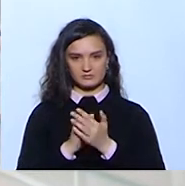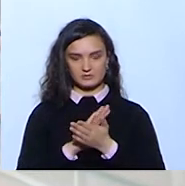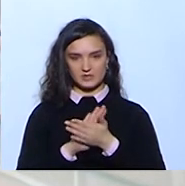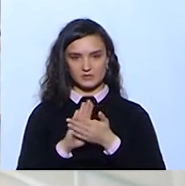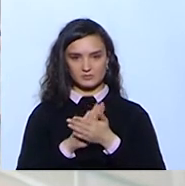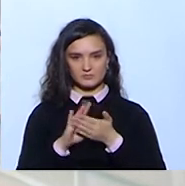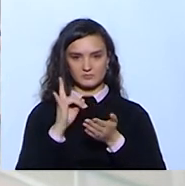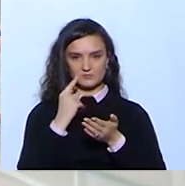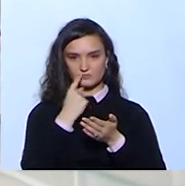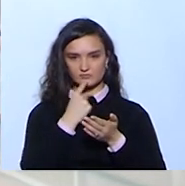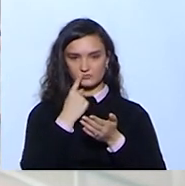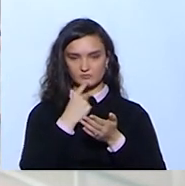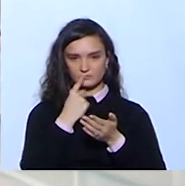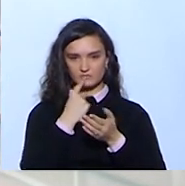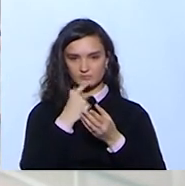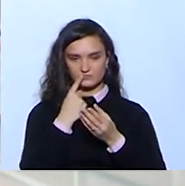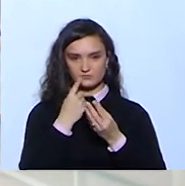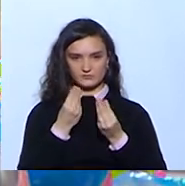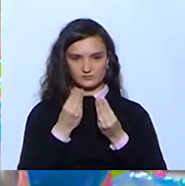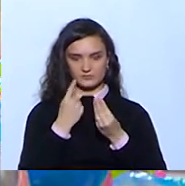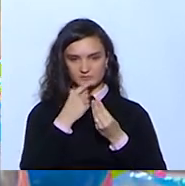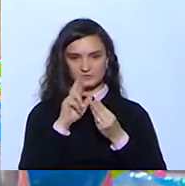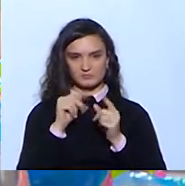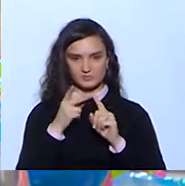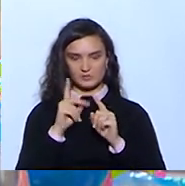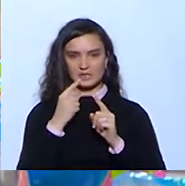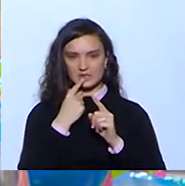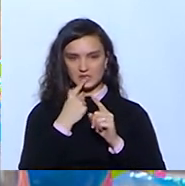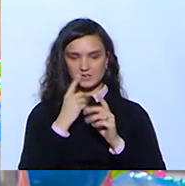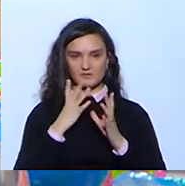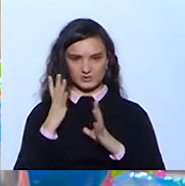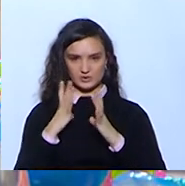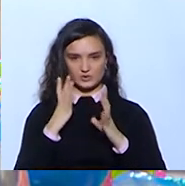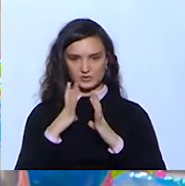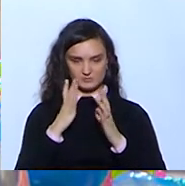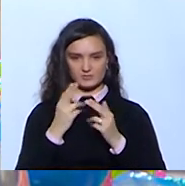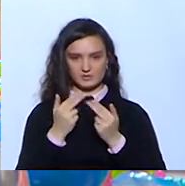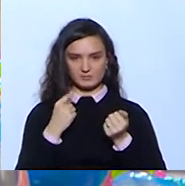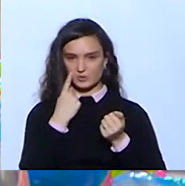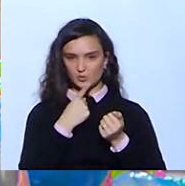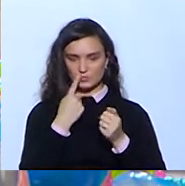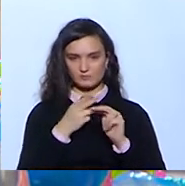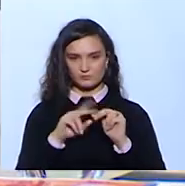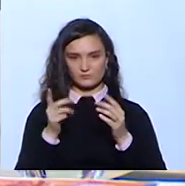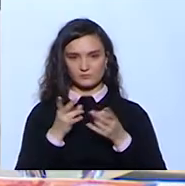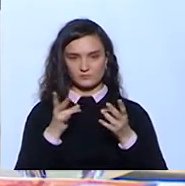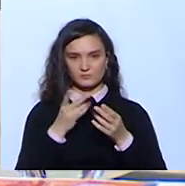გაისუფთავებს ბავშვს, დასრულ ნაწილებს და მეორე მხრივ ენას ავარჯიშებს და ენას და პირის ღრუს, იმიტომ რომ